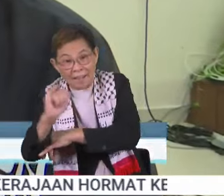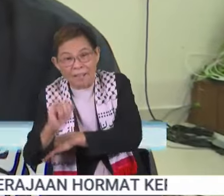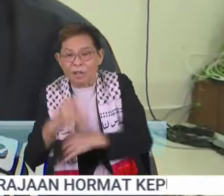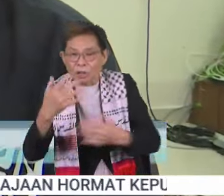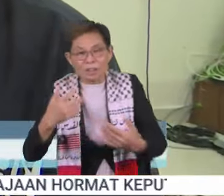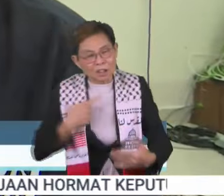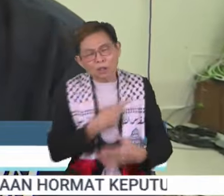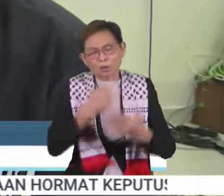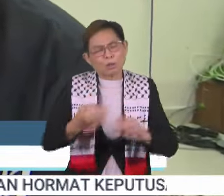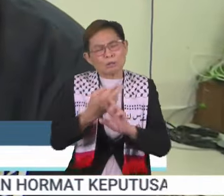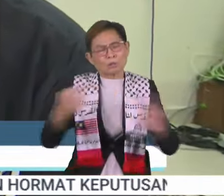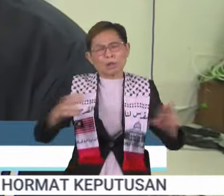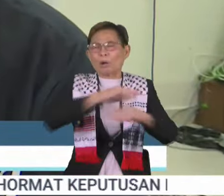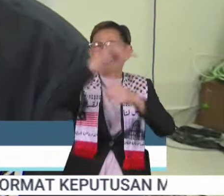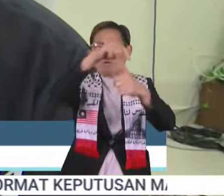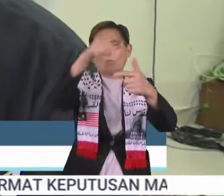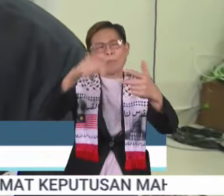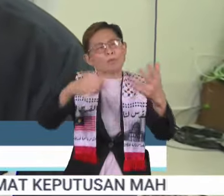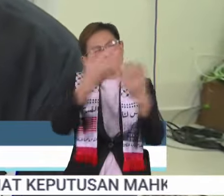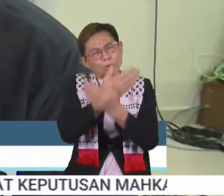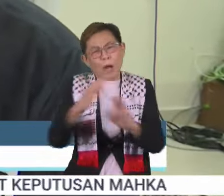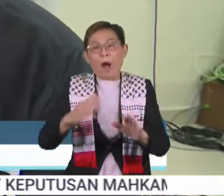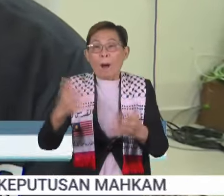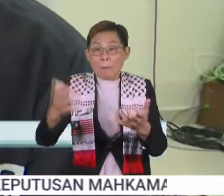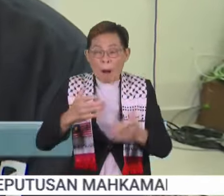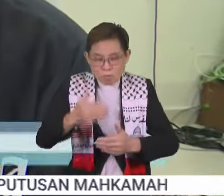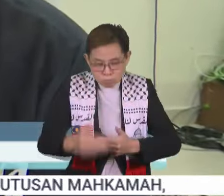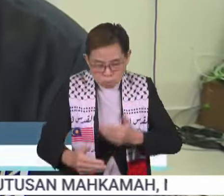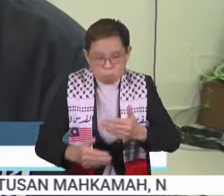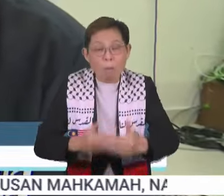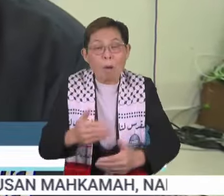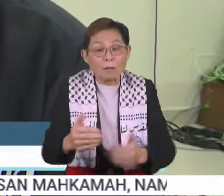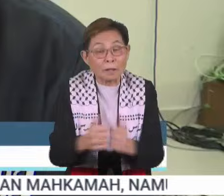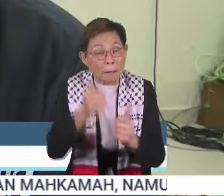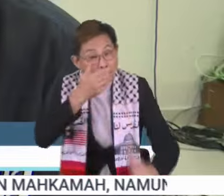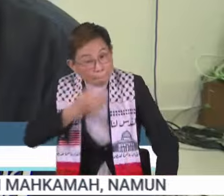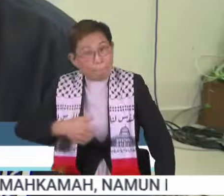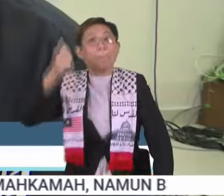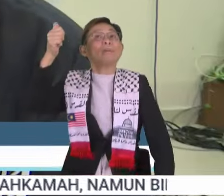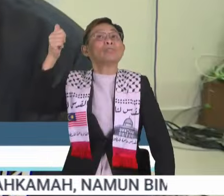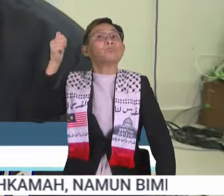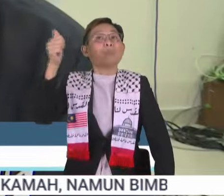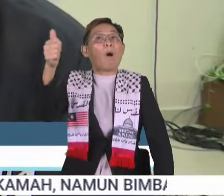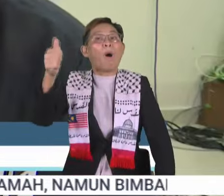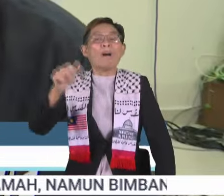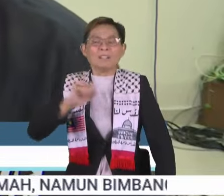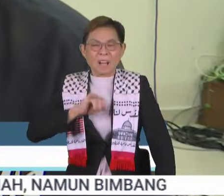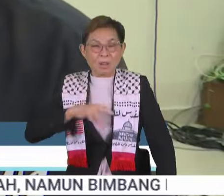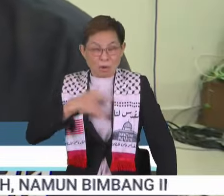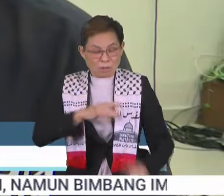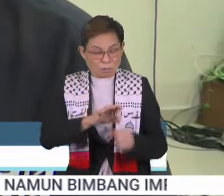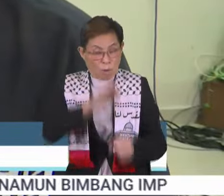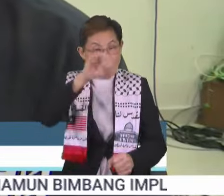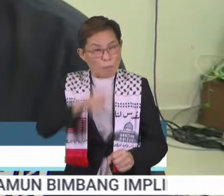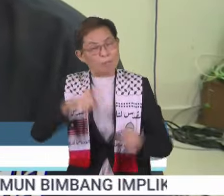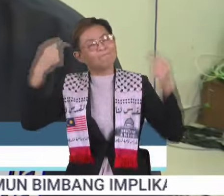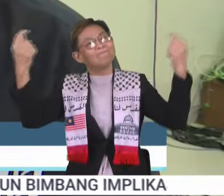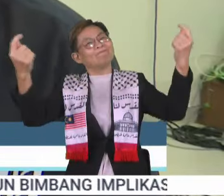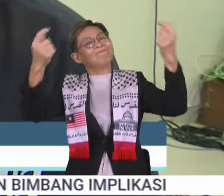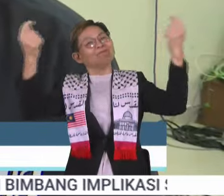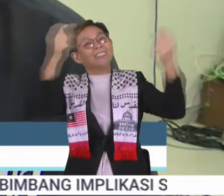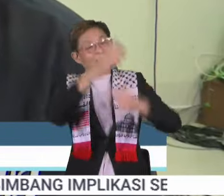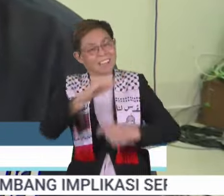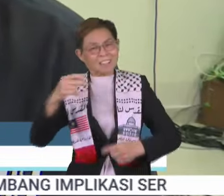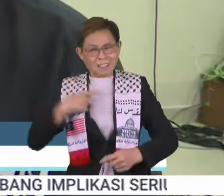ini semua dan mereka mahu ke depan dengan lebih hebat lagi. Jadi ini saya rasa semangat ini harus diraihkan. Dan